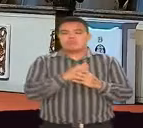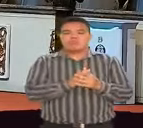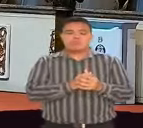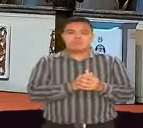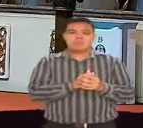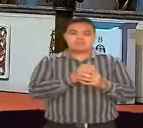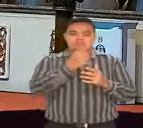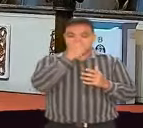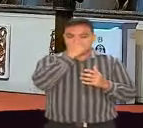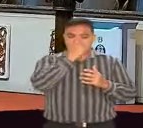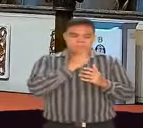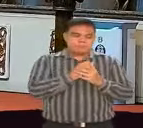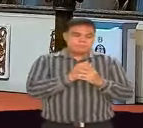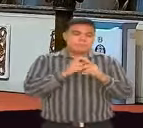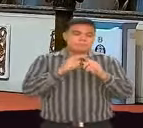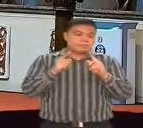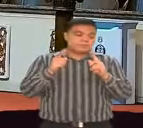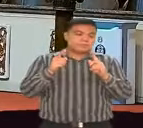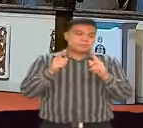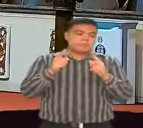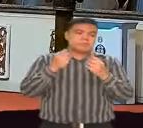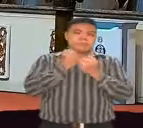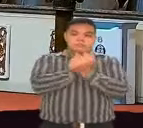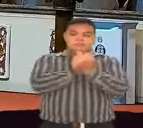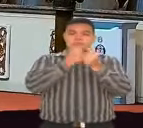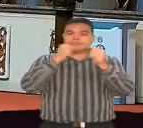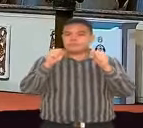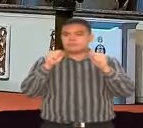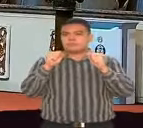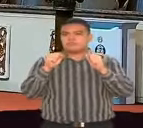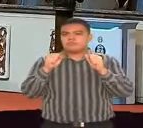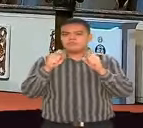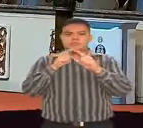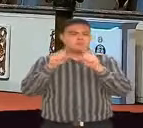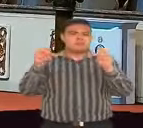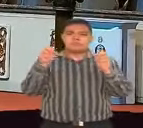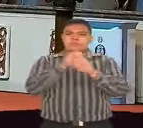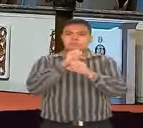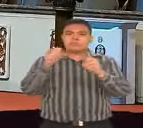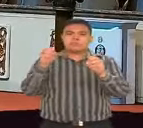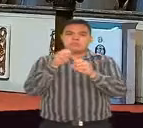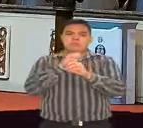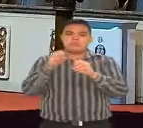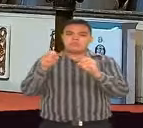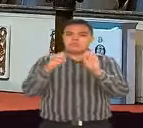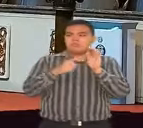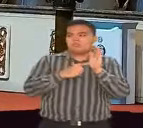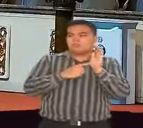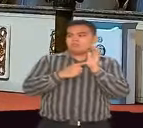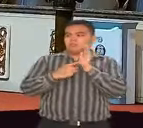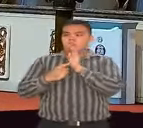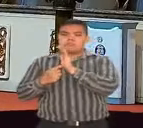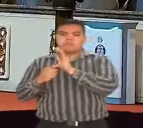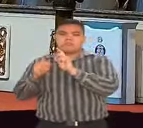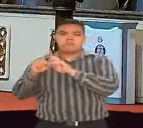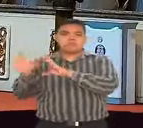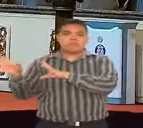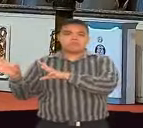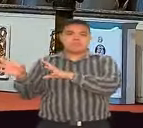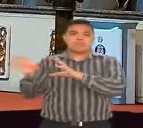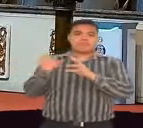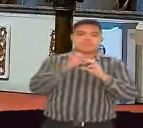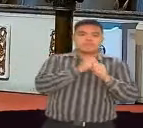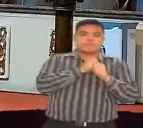Unya usahay ra ba tungod kay luwas ta, pero tungod kay wala nato na girelinquish sa atong pamisay, gidala nato sa